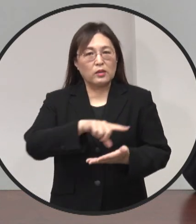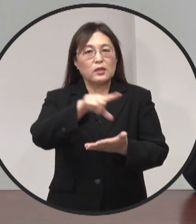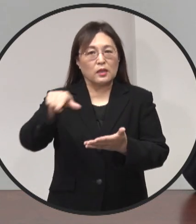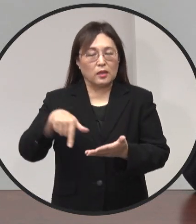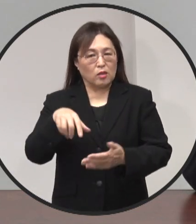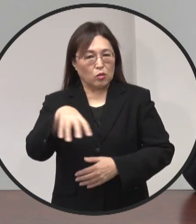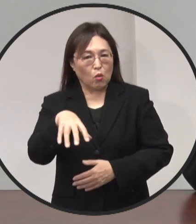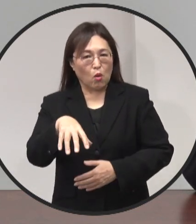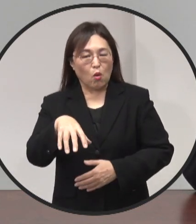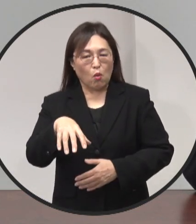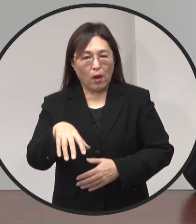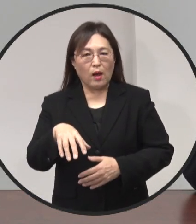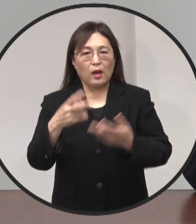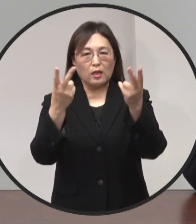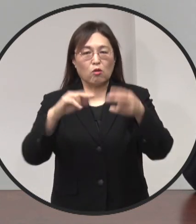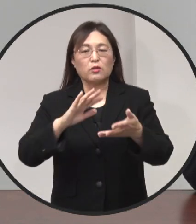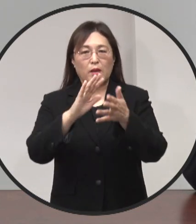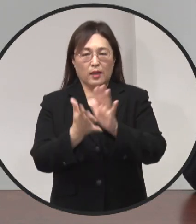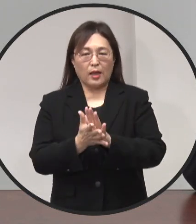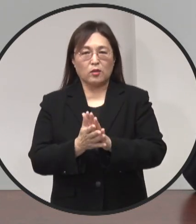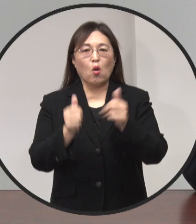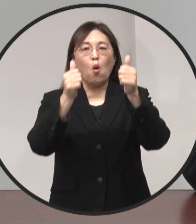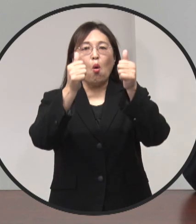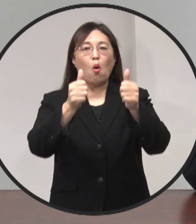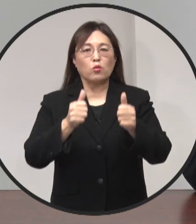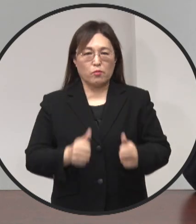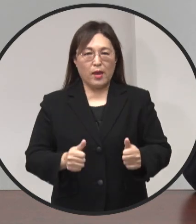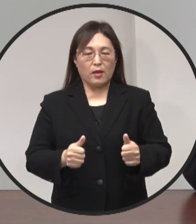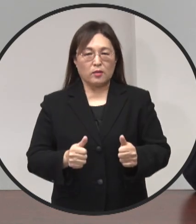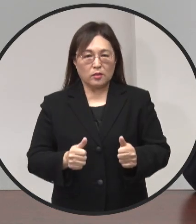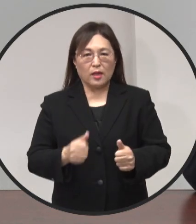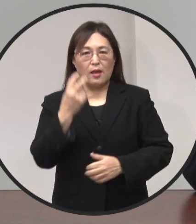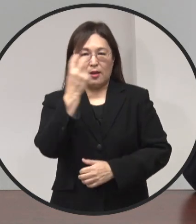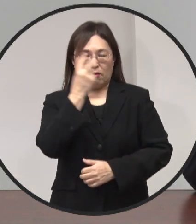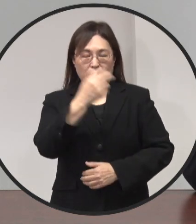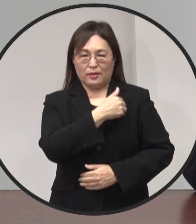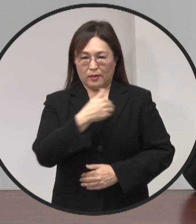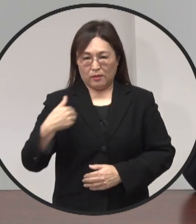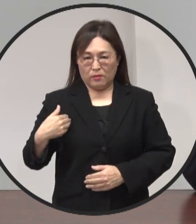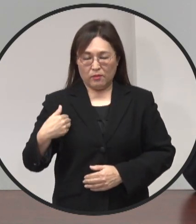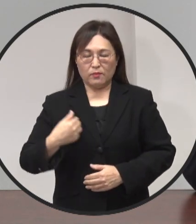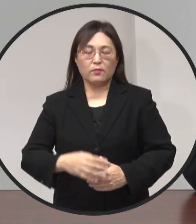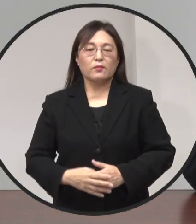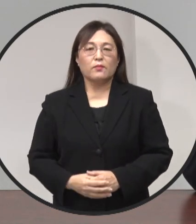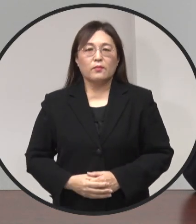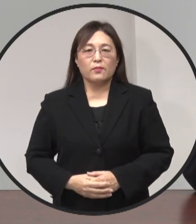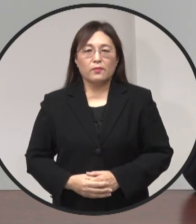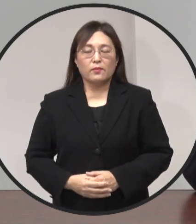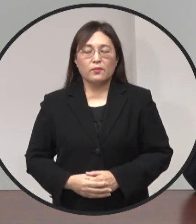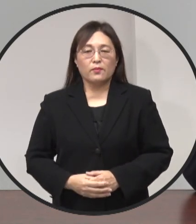なお対象地域については県のホームページなどでも公開しています